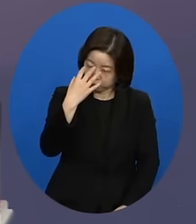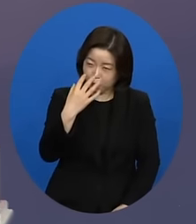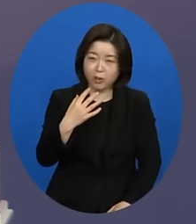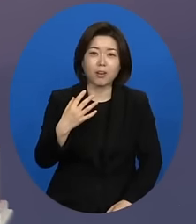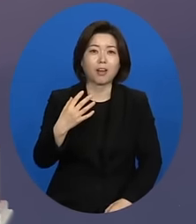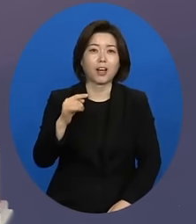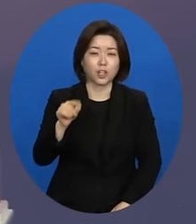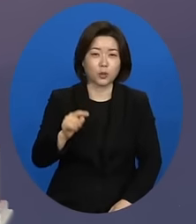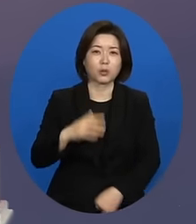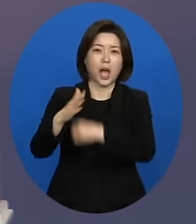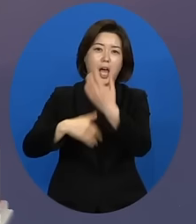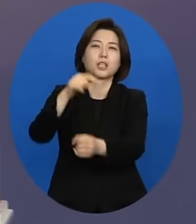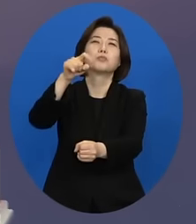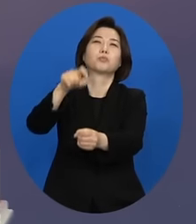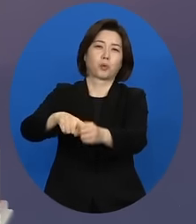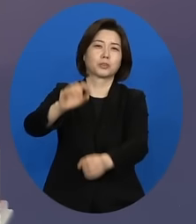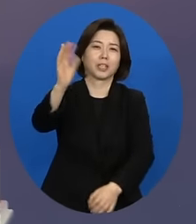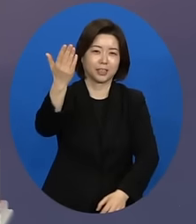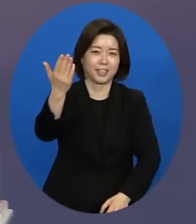하나님의 목적입니다.